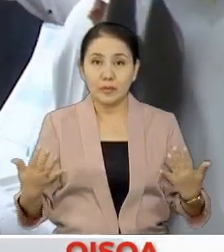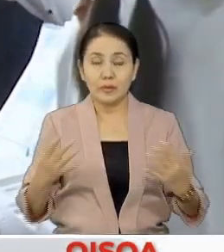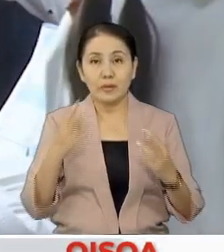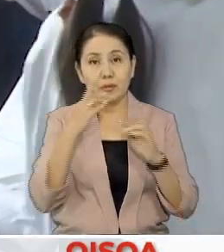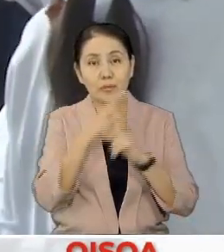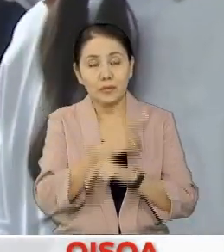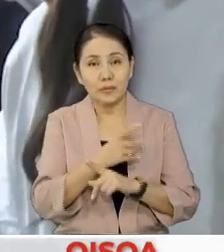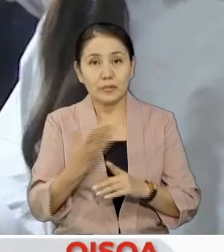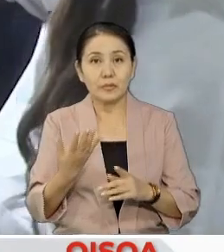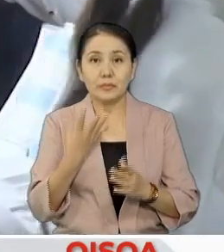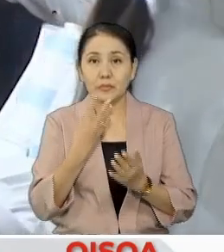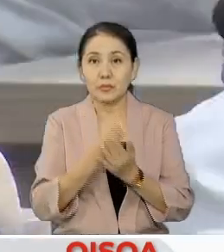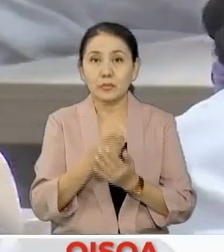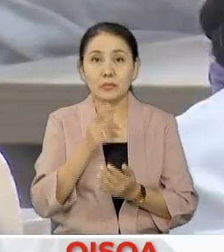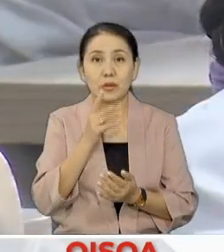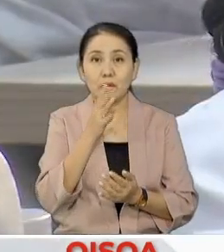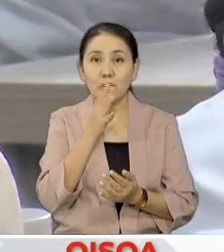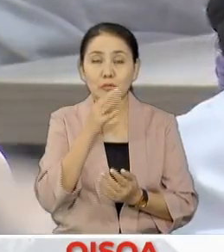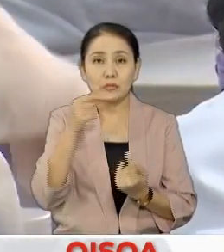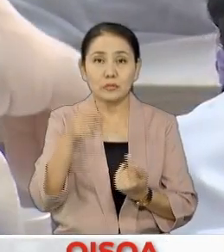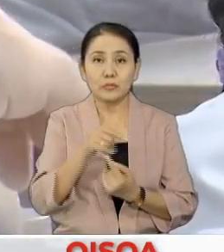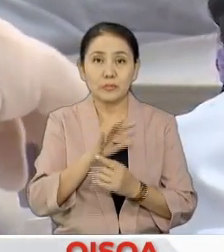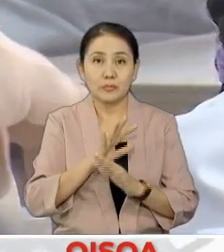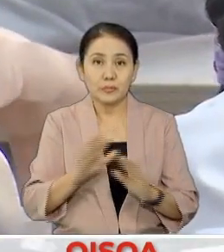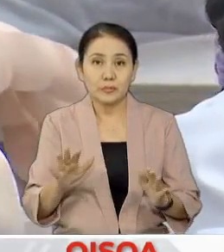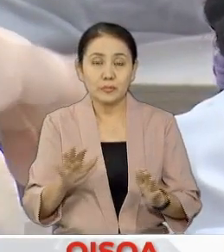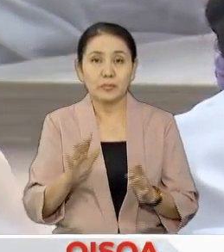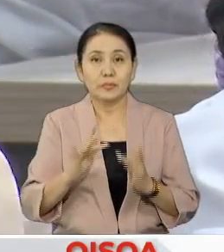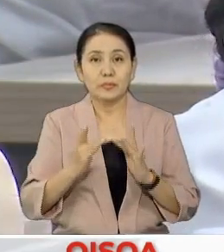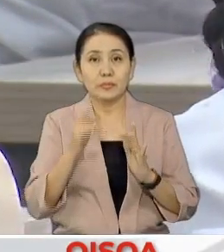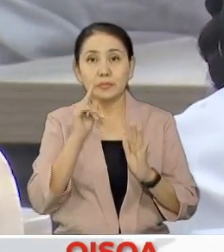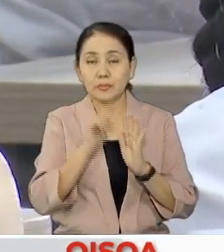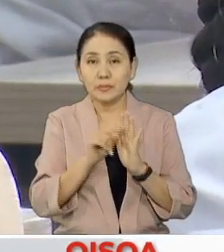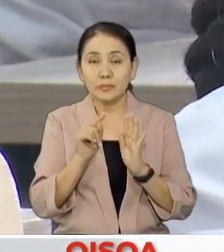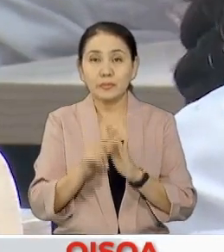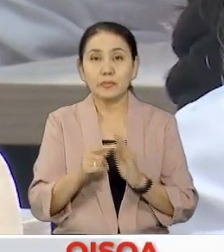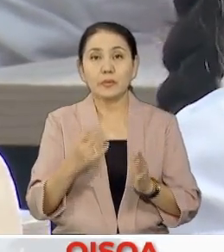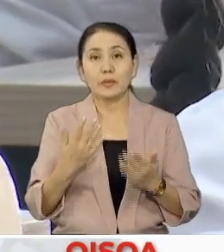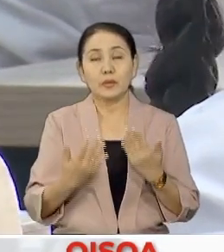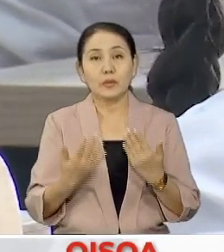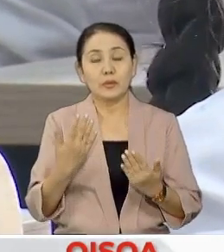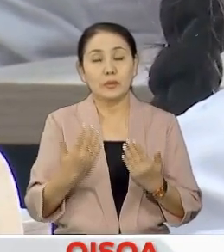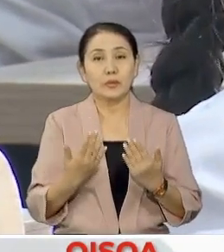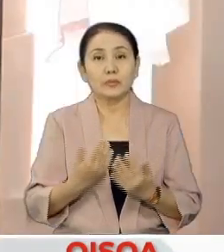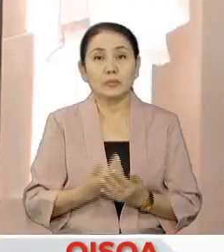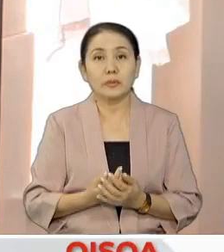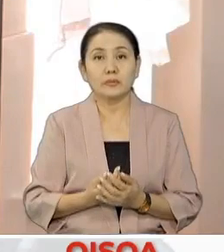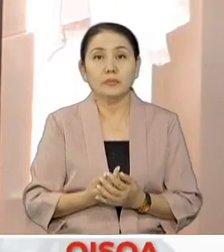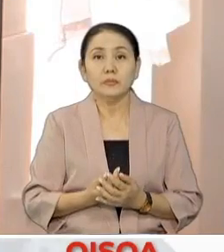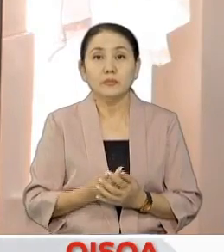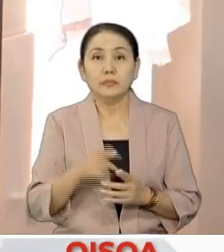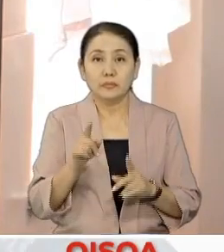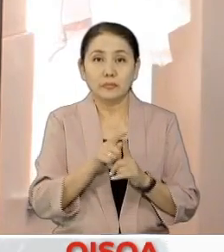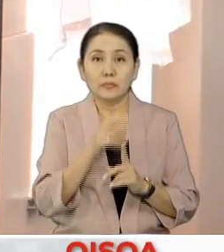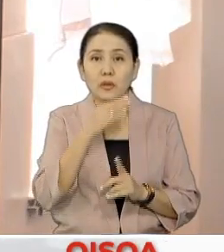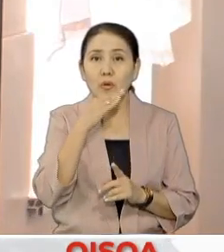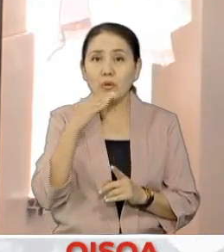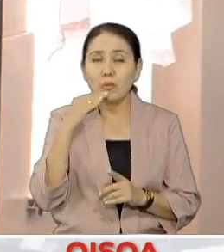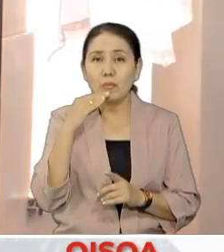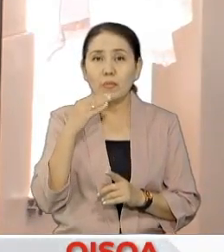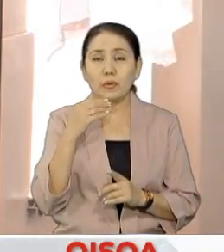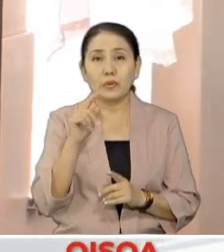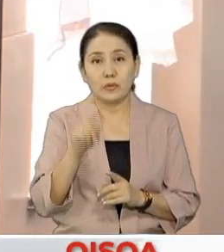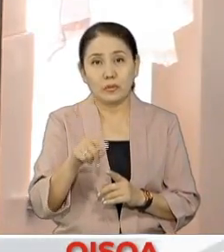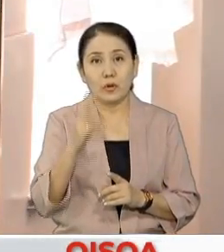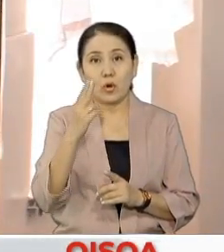noto'g'ri o'ziga yoshiga to'g'ri kelmagan narsalardan foydalanishlari yoki mana shunday qanaqadir kodlar kelgan taqdirda